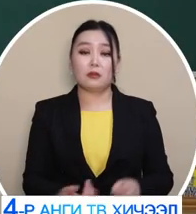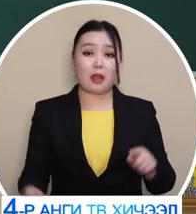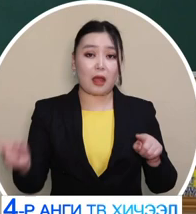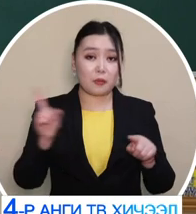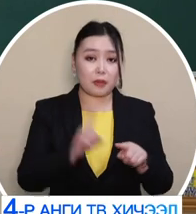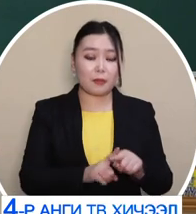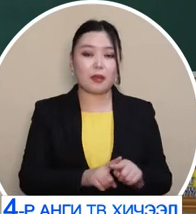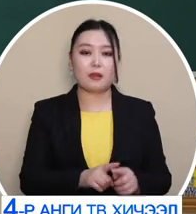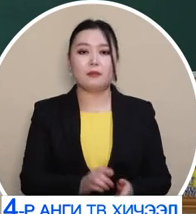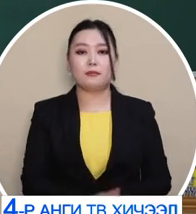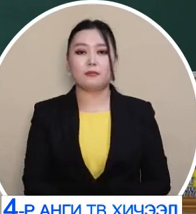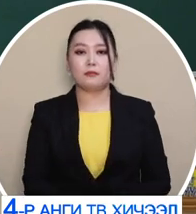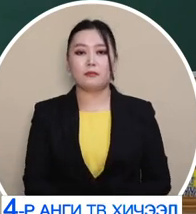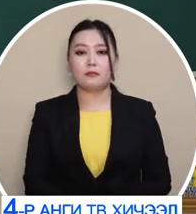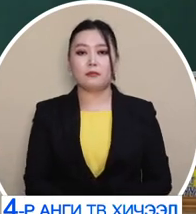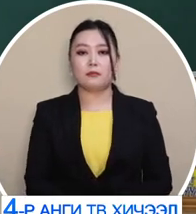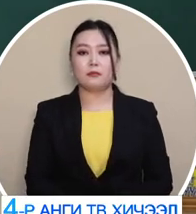хамун